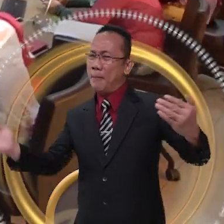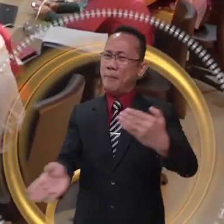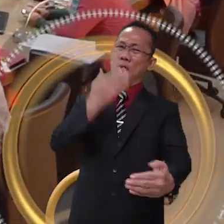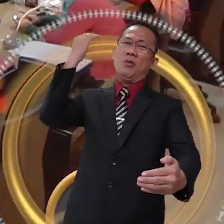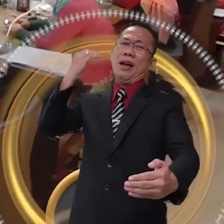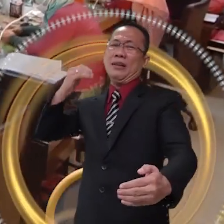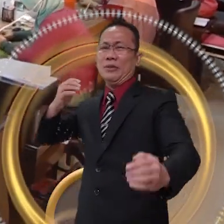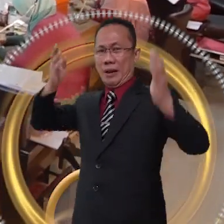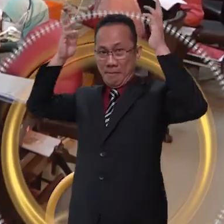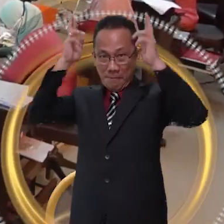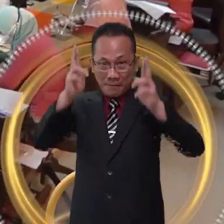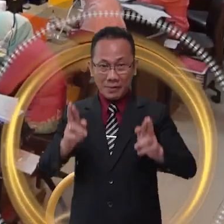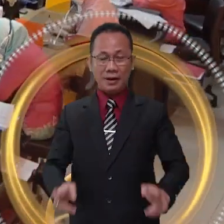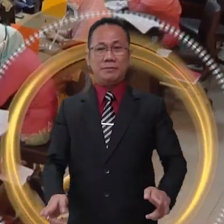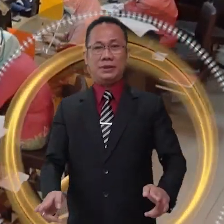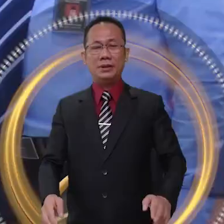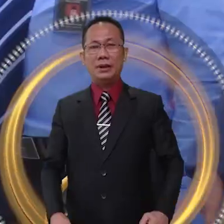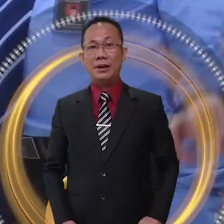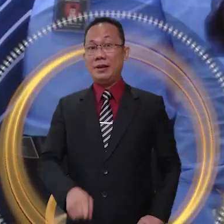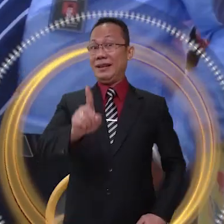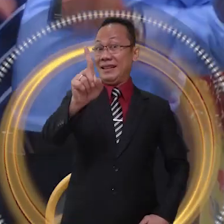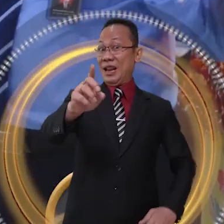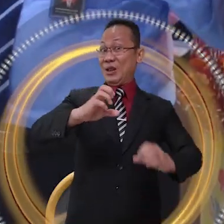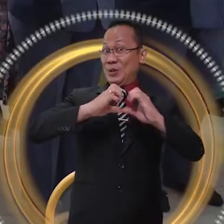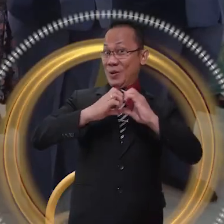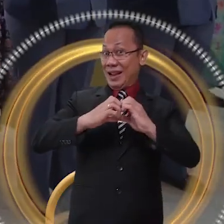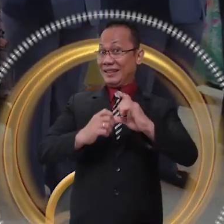mudah, terjangkau, dan teratur.